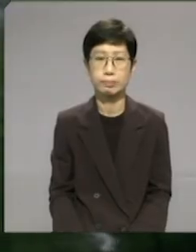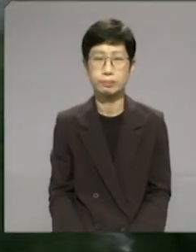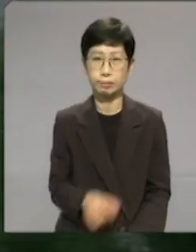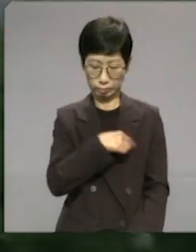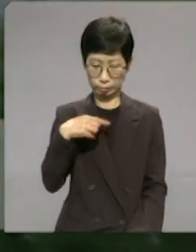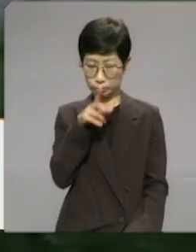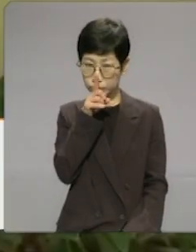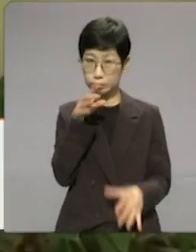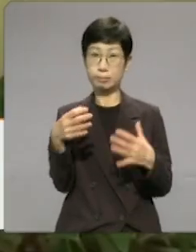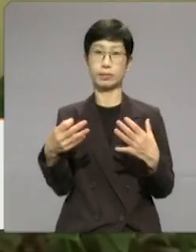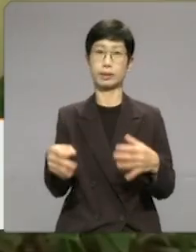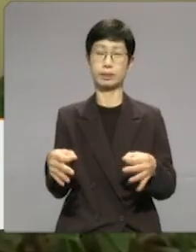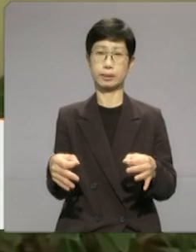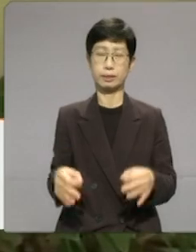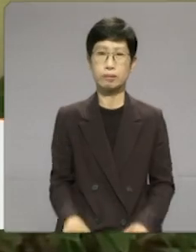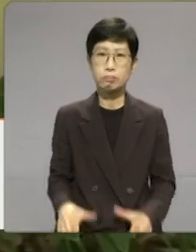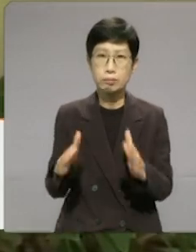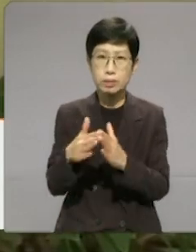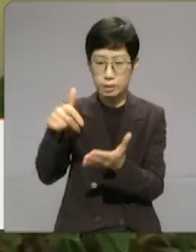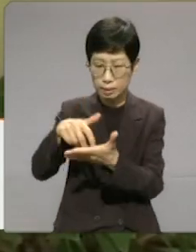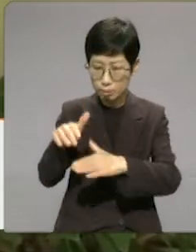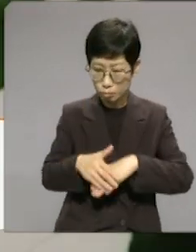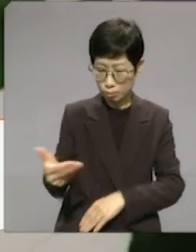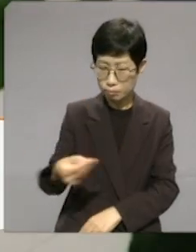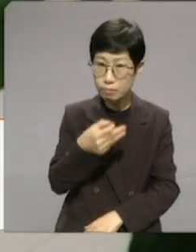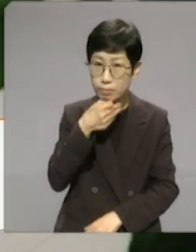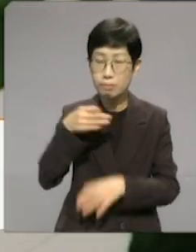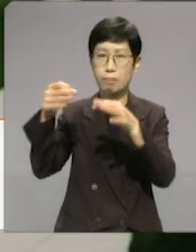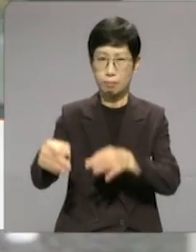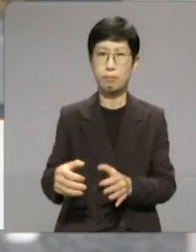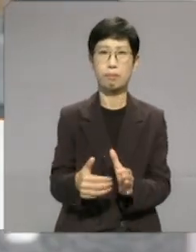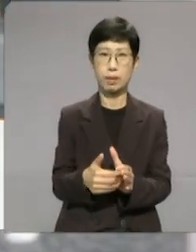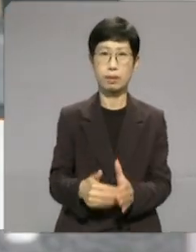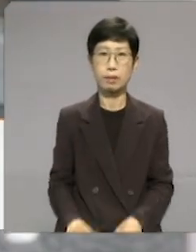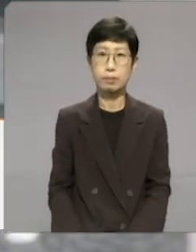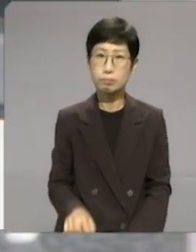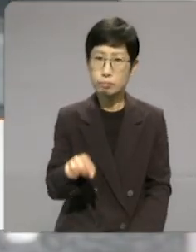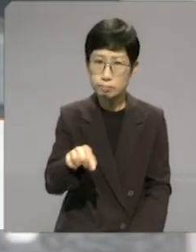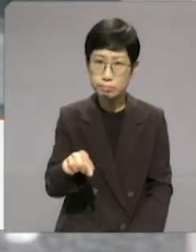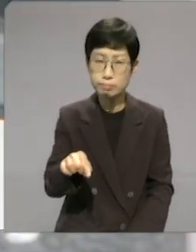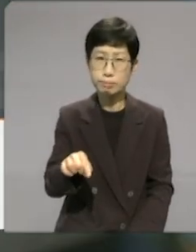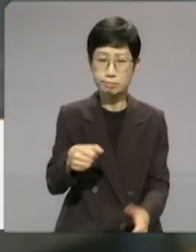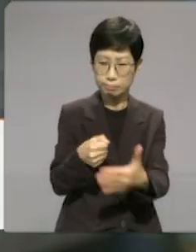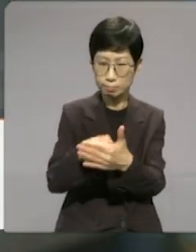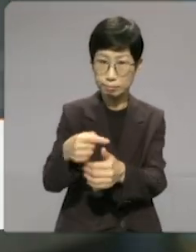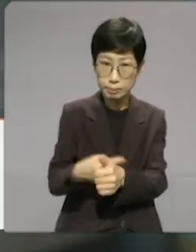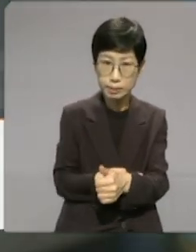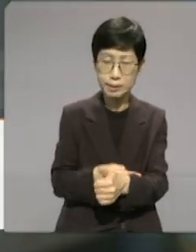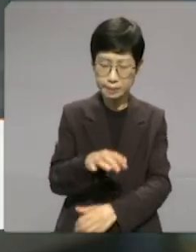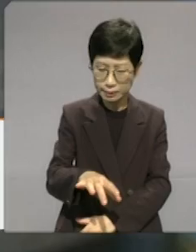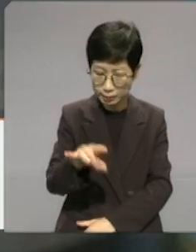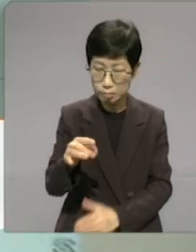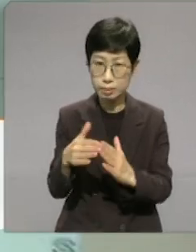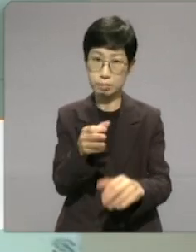중국 중앙은행인 인민은행이 주택담보대출금리를 인하했습니다. 이 조치로 생애 첫 주택뿐 아니라